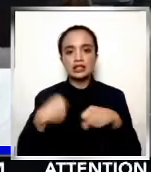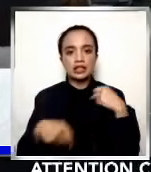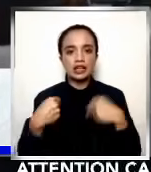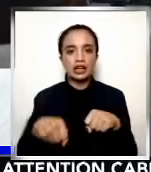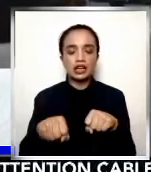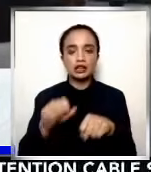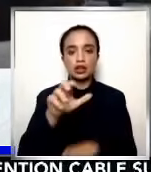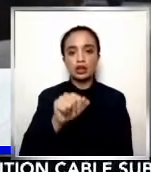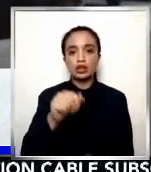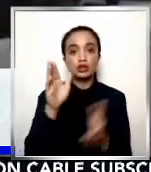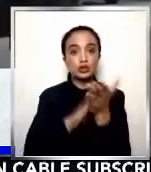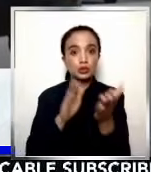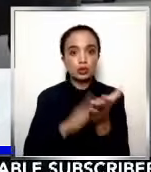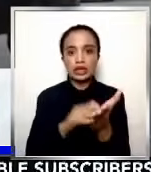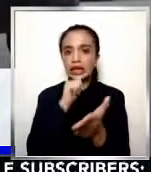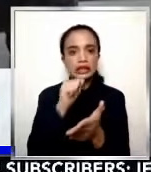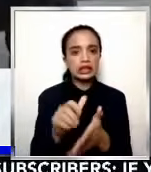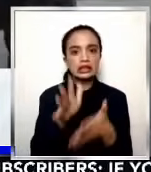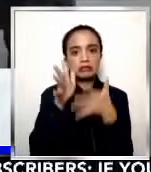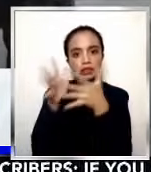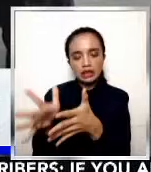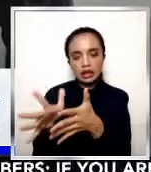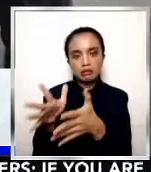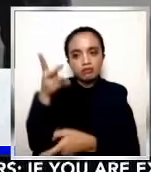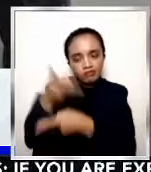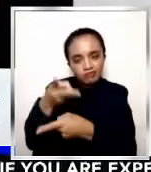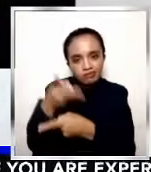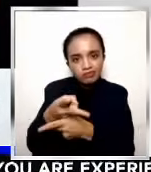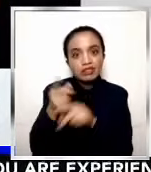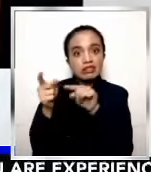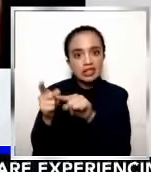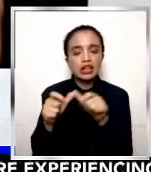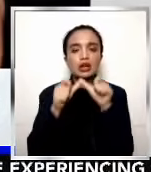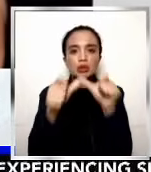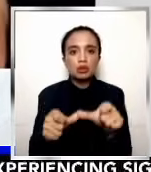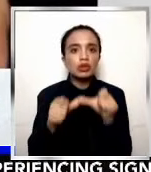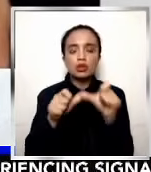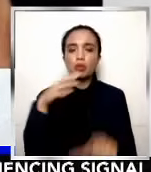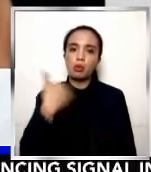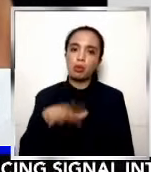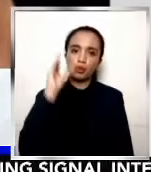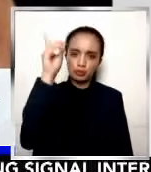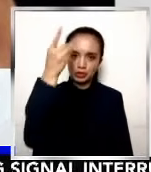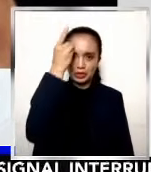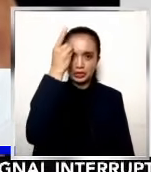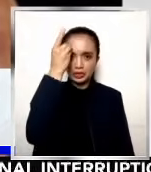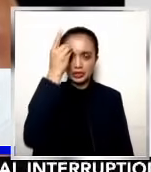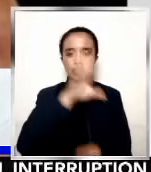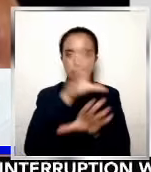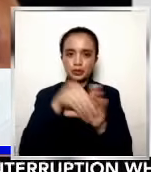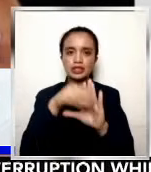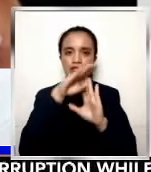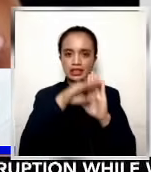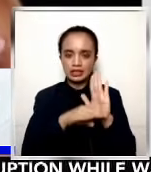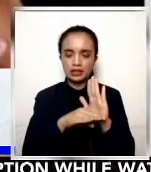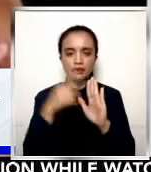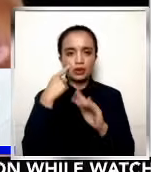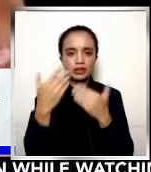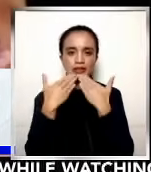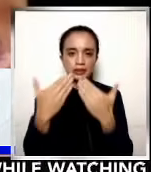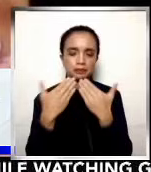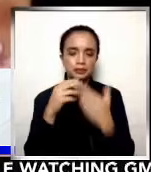ng pandemya, pagiging consistent Dean's Lister ang paraan para pasalamatan ang Arellano